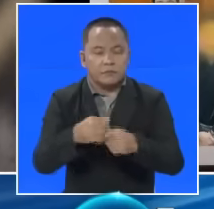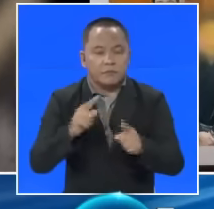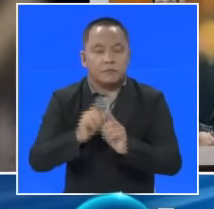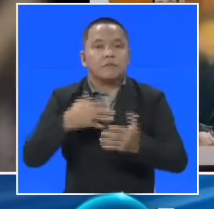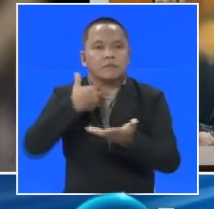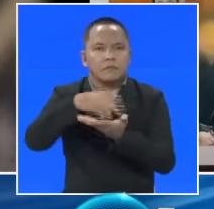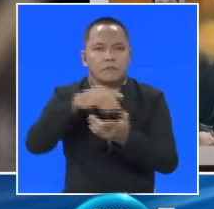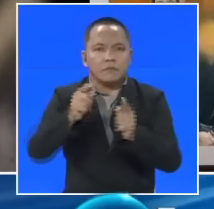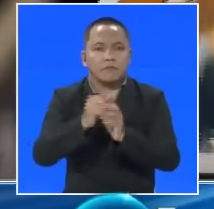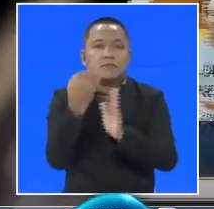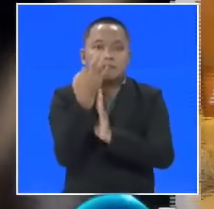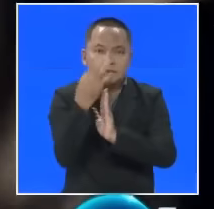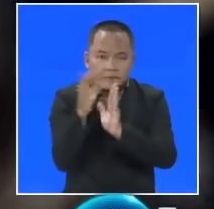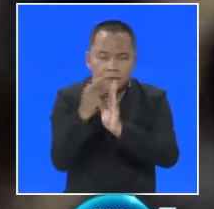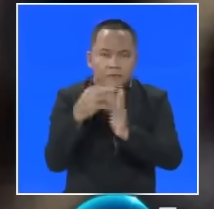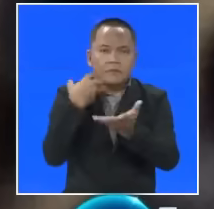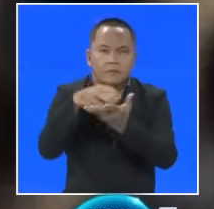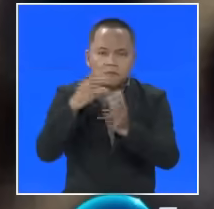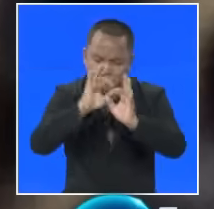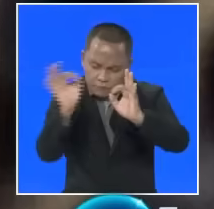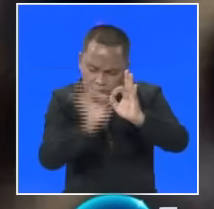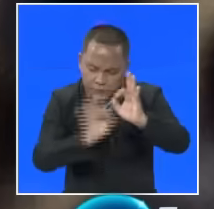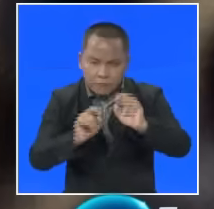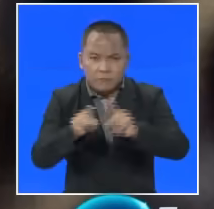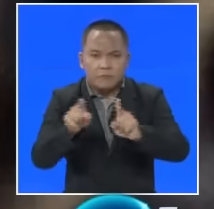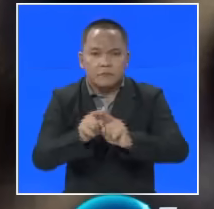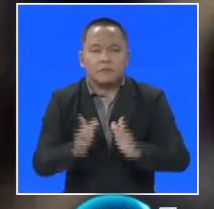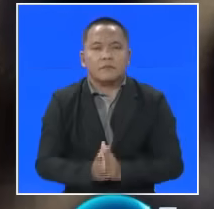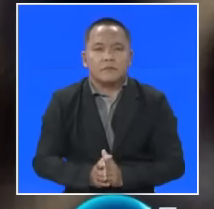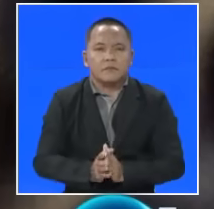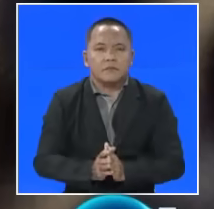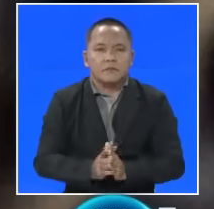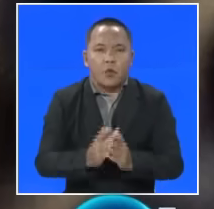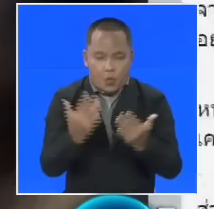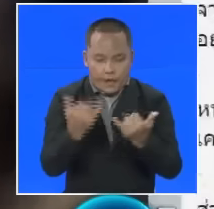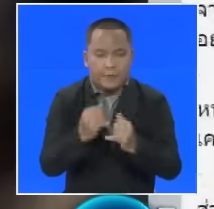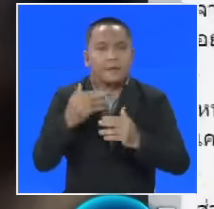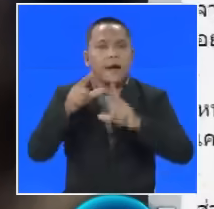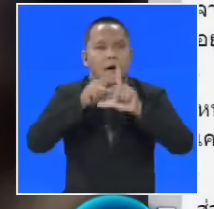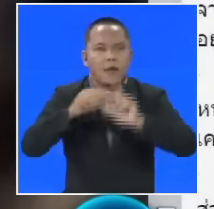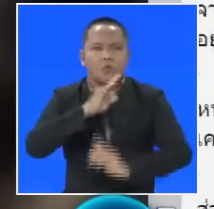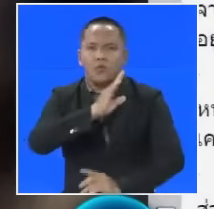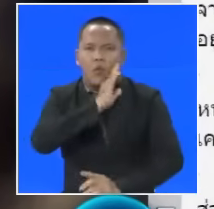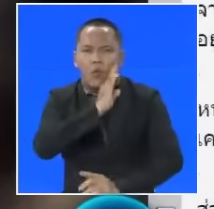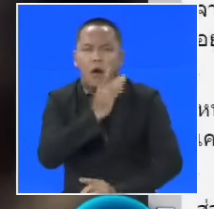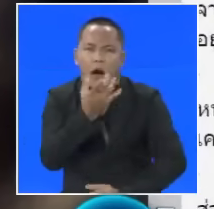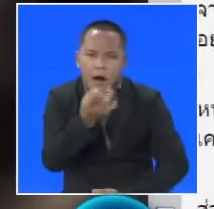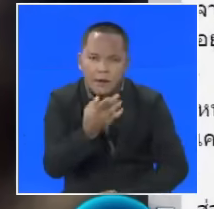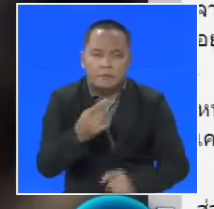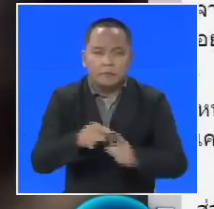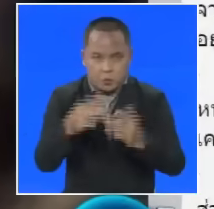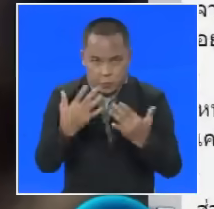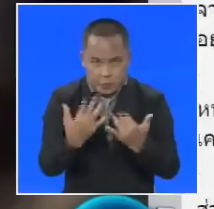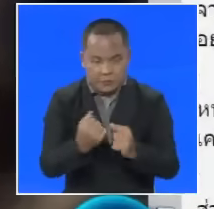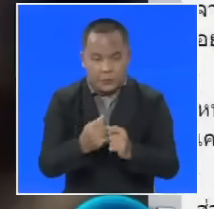การเปิดเผยจากเพจนึงค่ะเป็นเพจนะคะที่ชื่อกันว่าวันนี้ก้าวไกลโกหกอะไรบอกเลยนะคะ